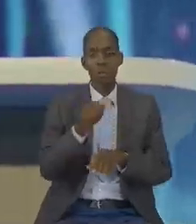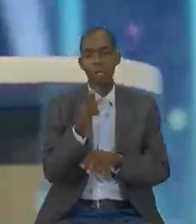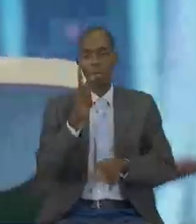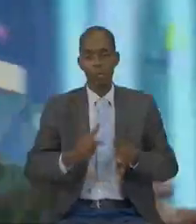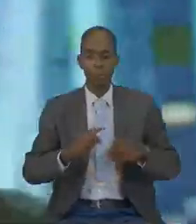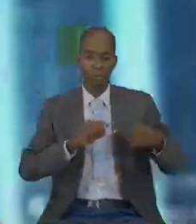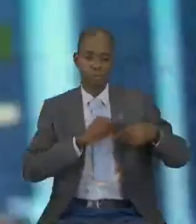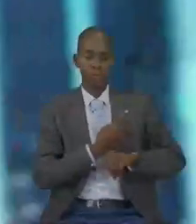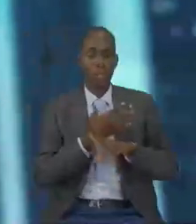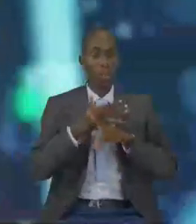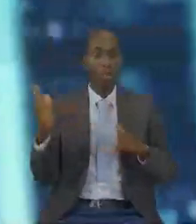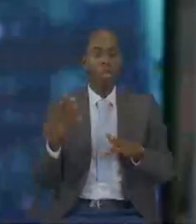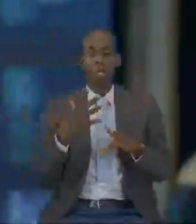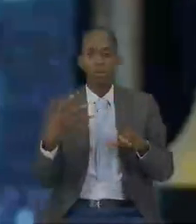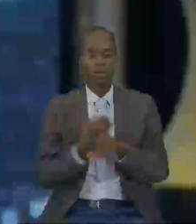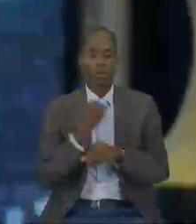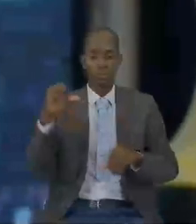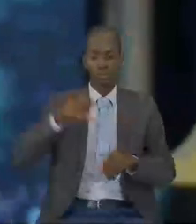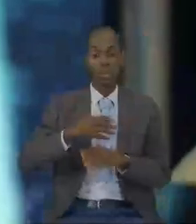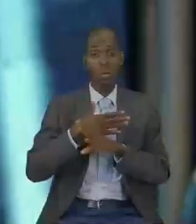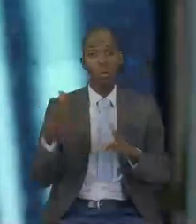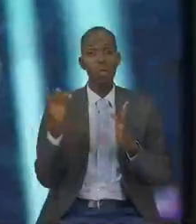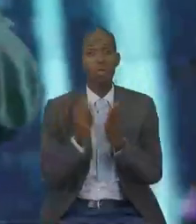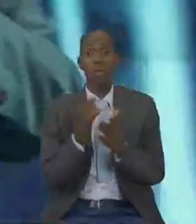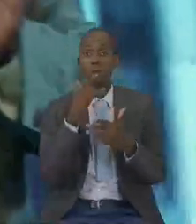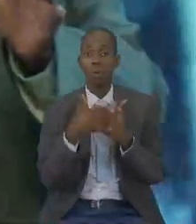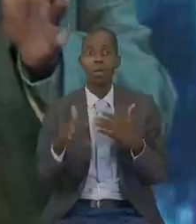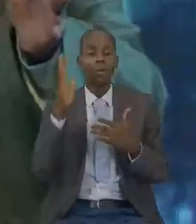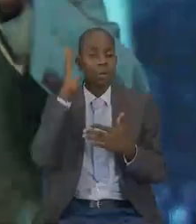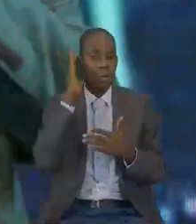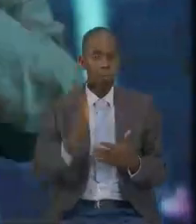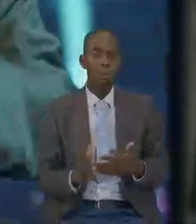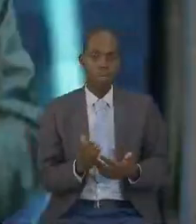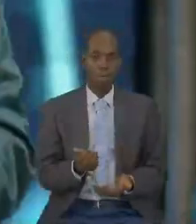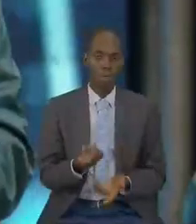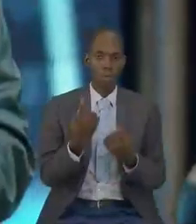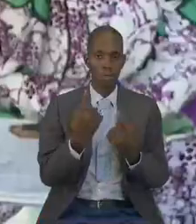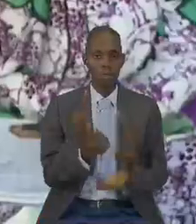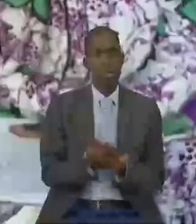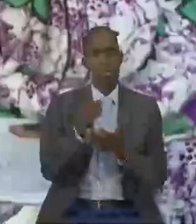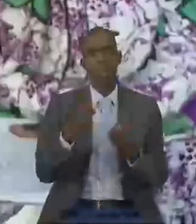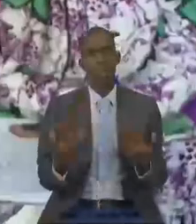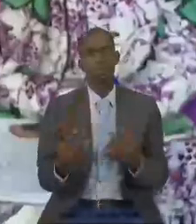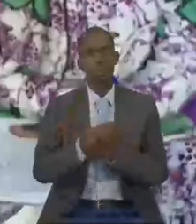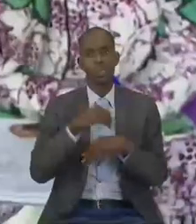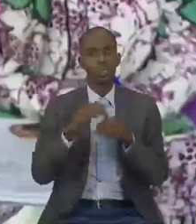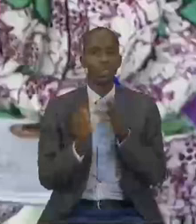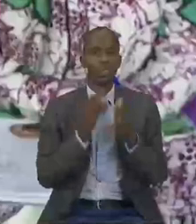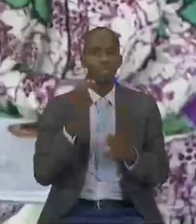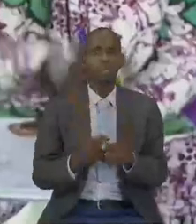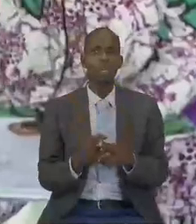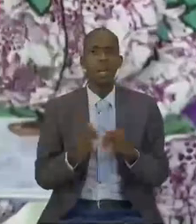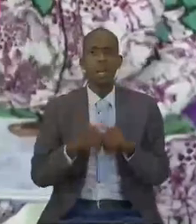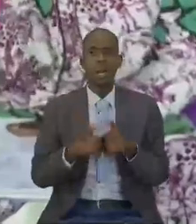autres, qui a ôté leur culpabilité, a ôté leur condamnation, ce sang va être disponible pour toi